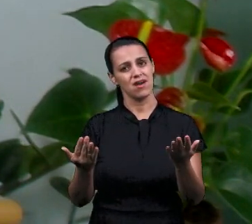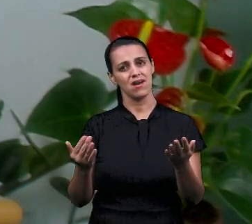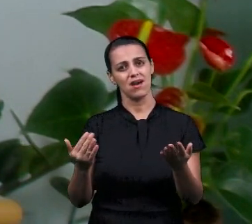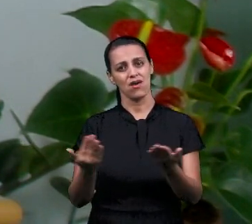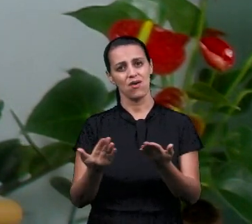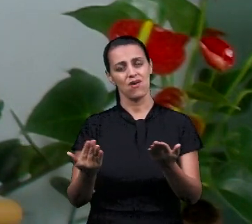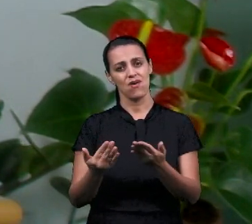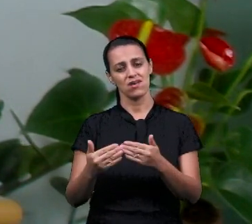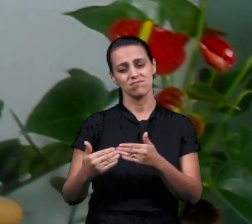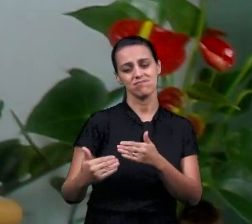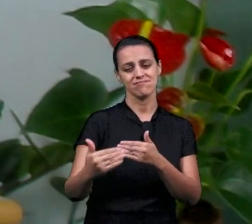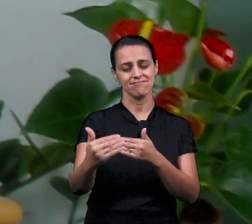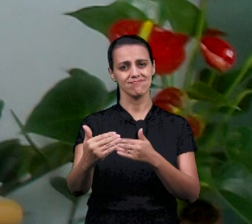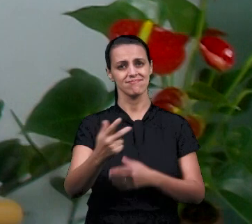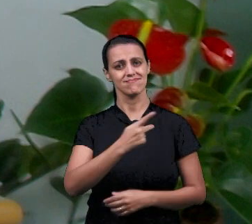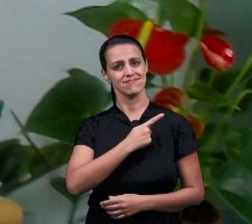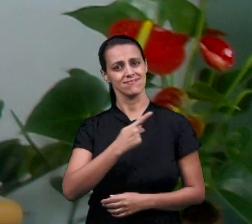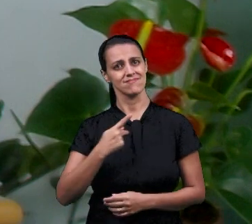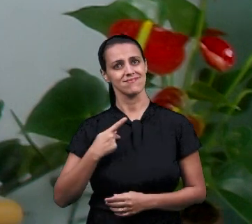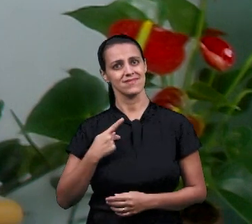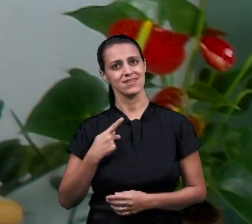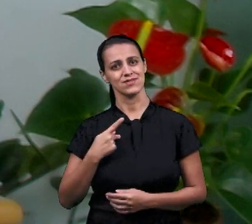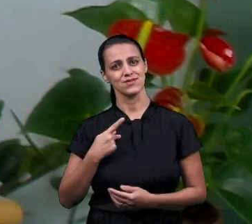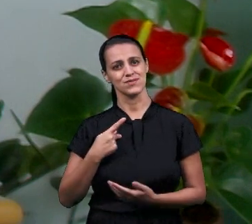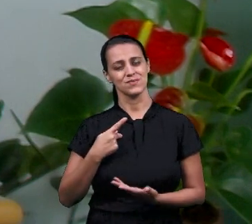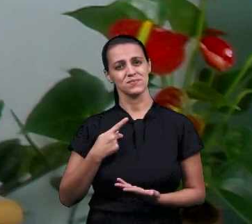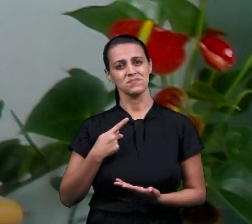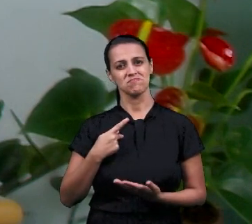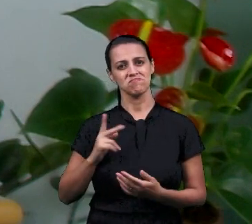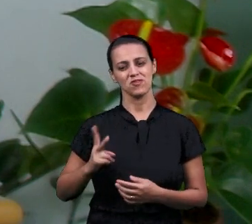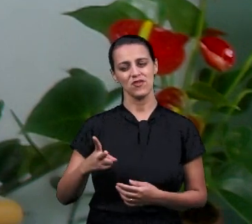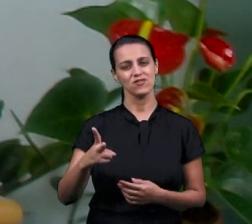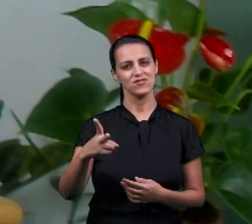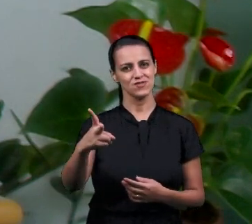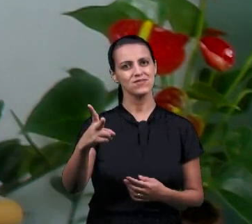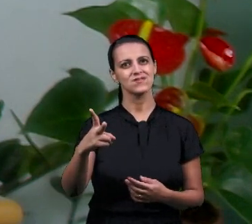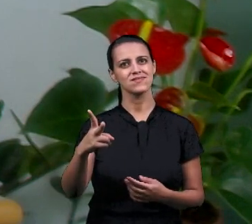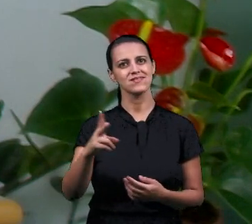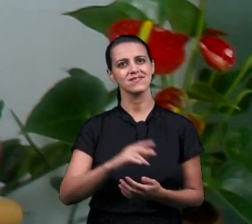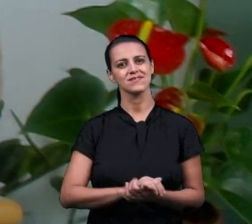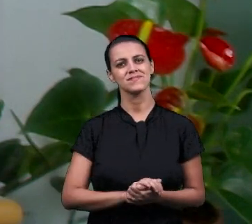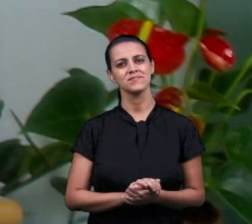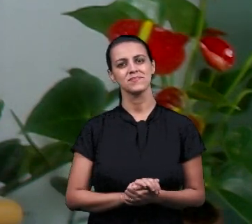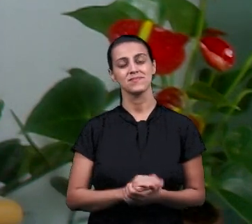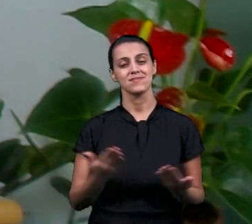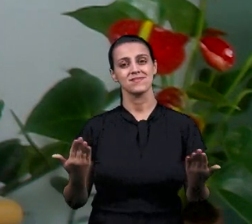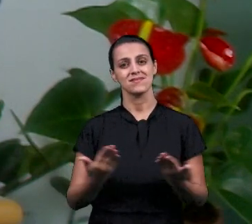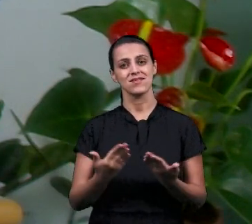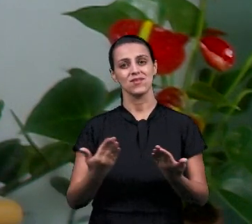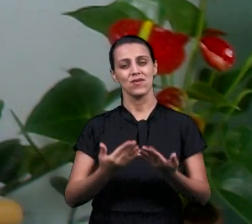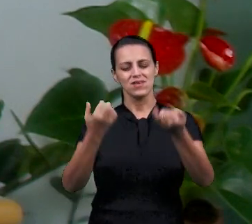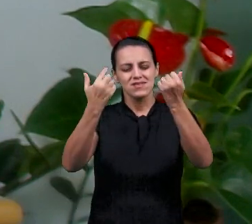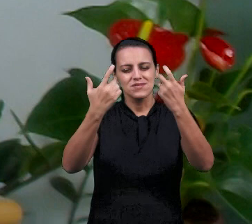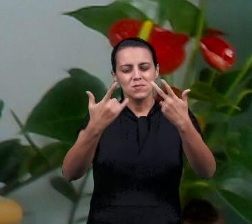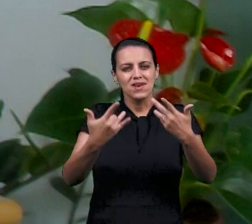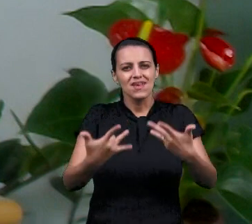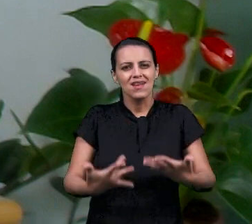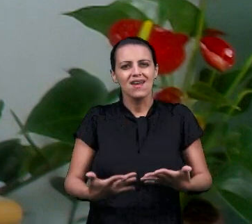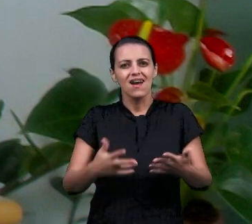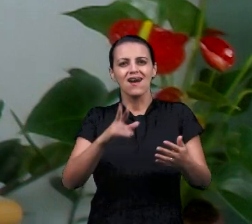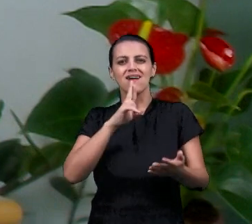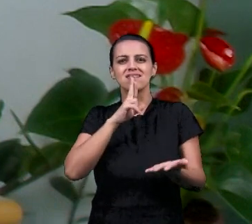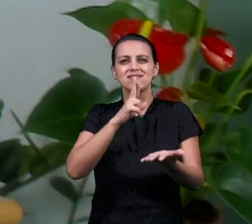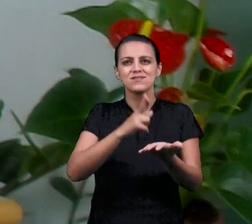d'ici, notre bien-aimé pasteur va donner la continuité en apportant avec clarté les